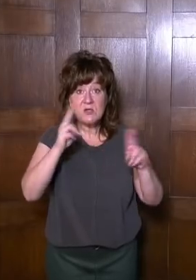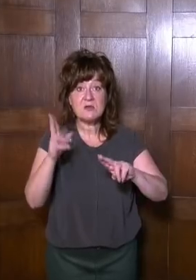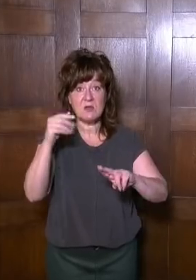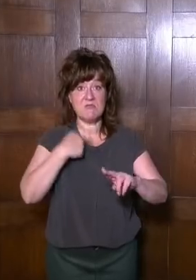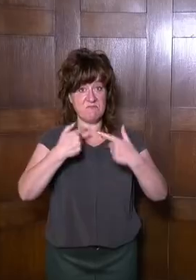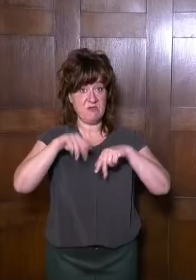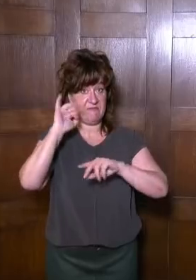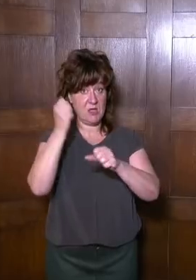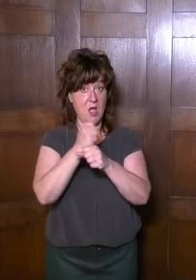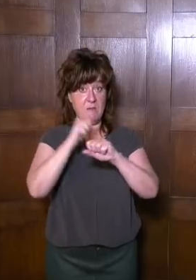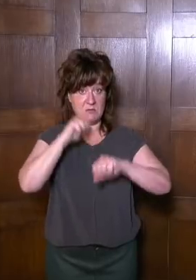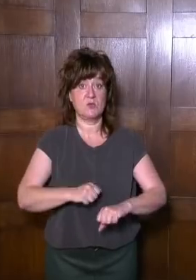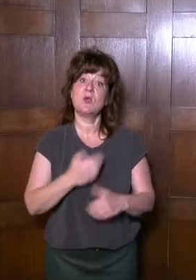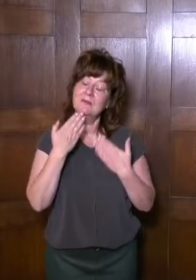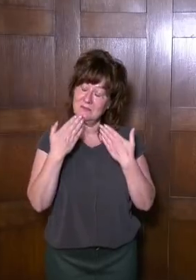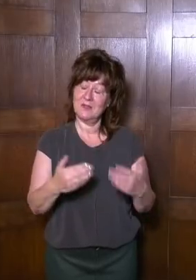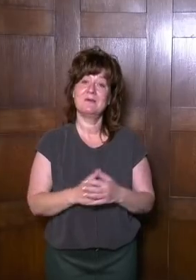können. Dankeschön.